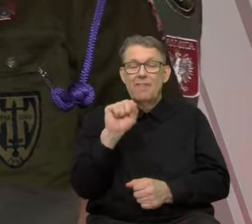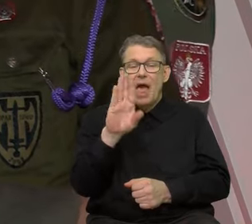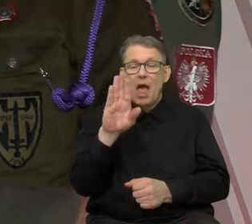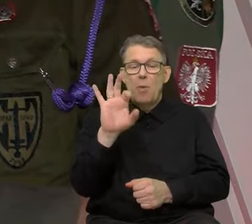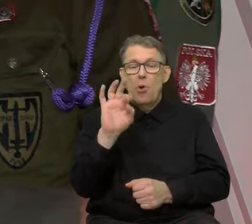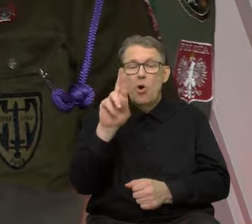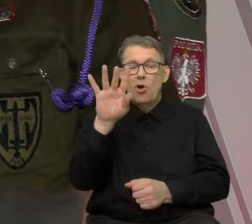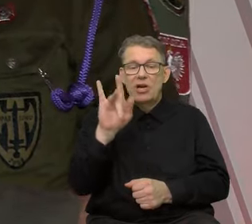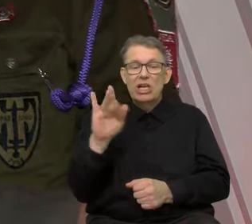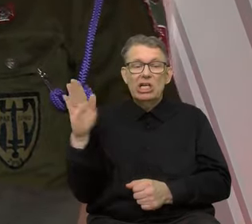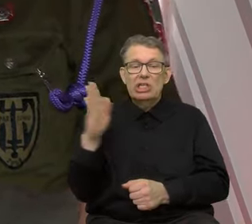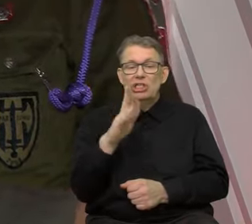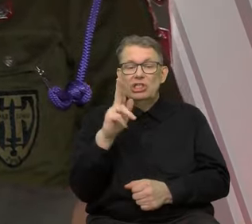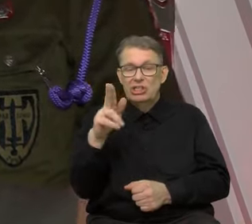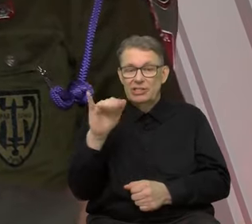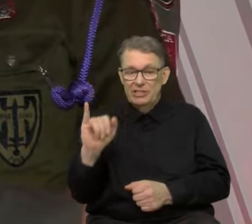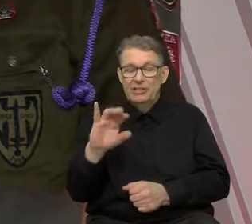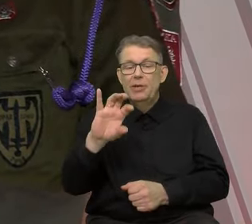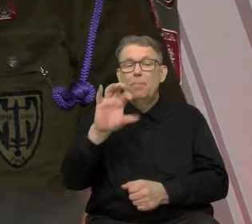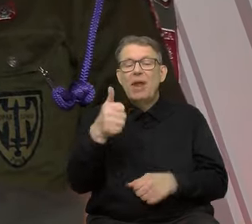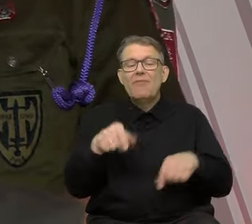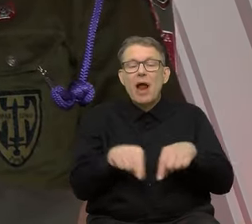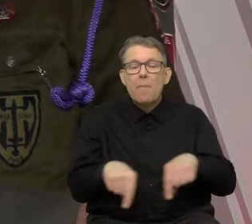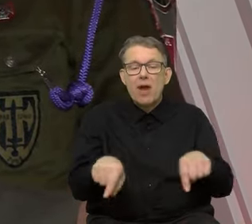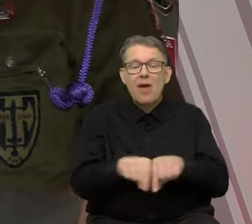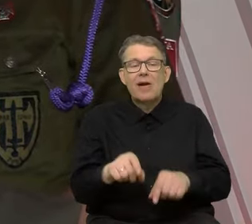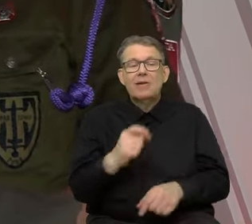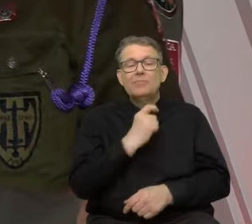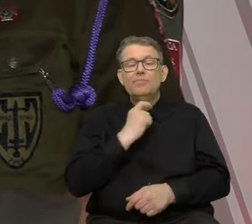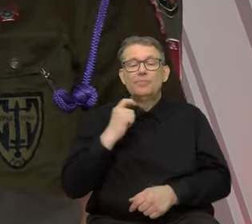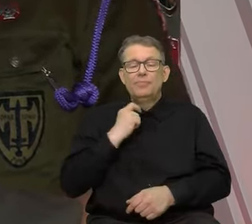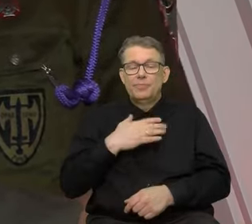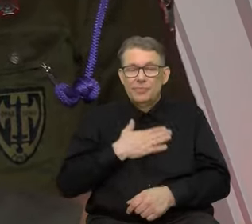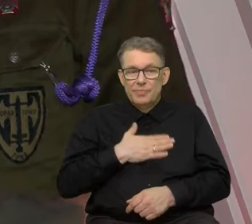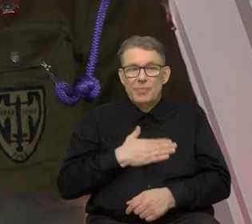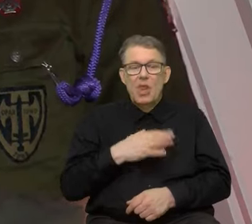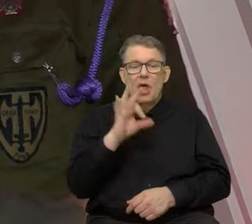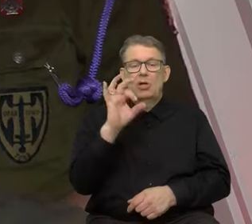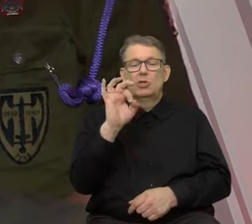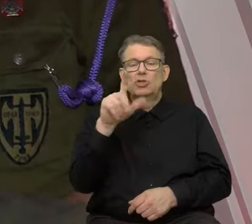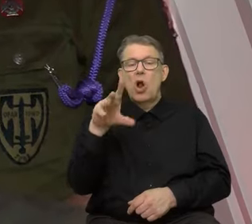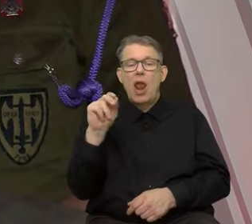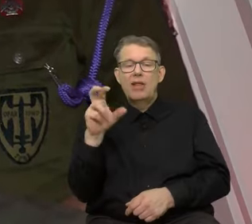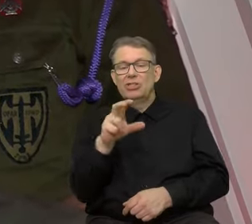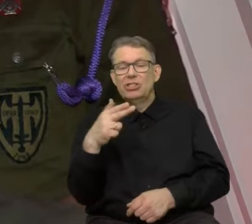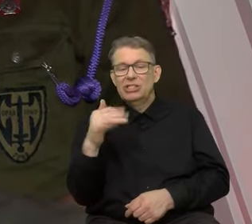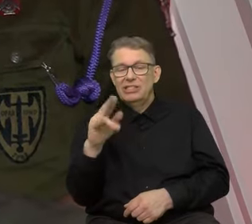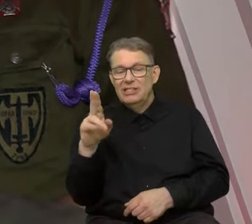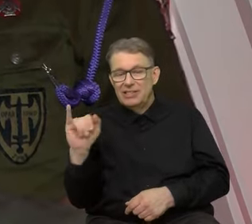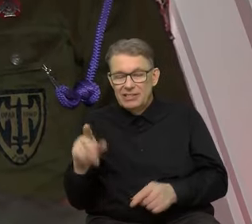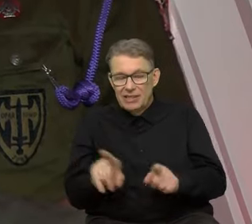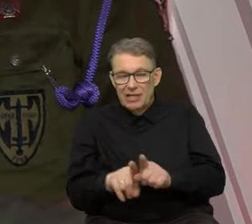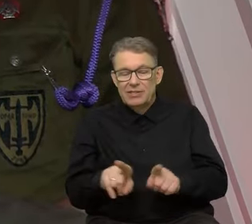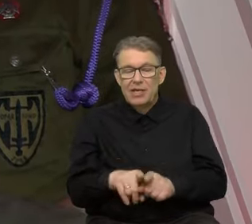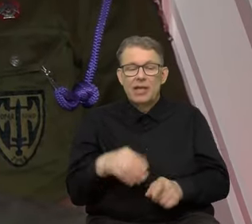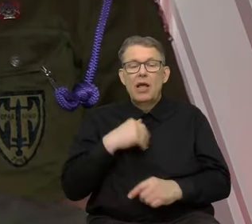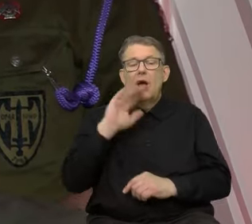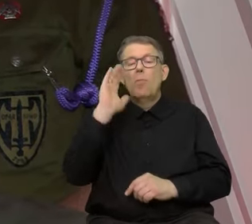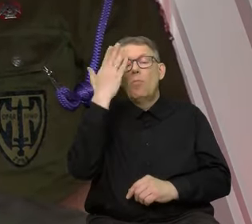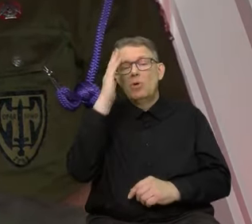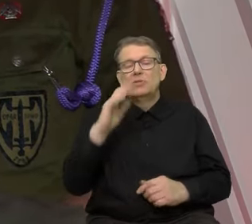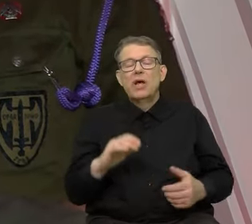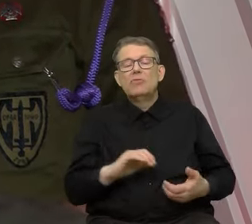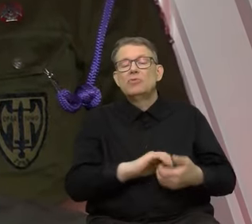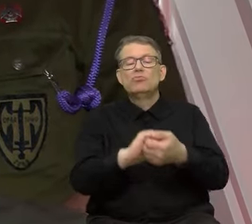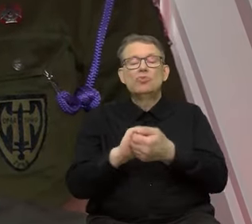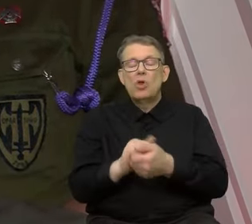parafii księdza Michała, do Jaszun czy do Solecznik. Kiedy poznałem wspólnotę Bożego Miłosierdzia, która